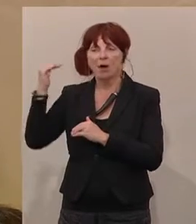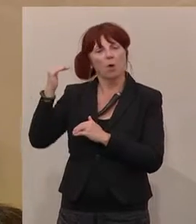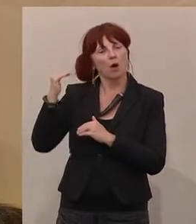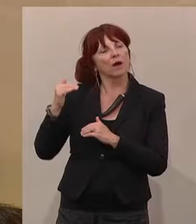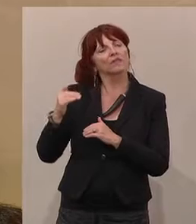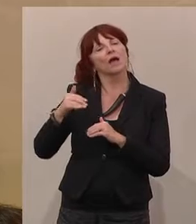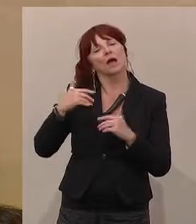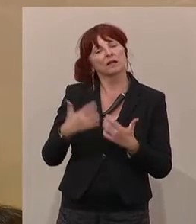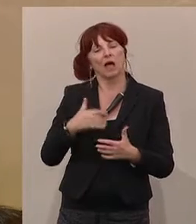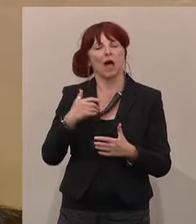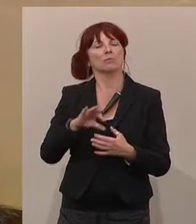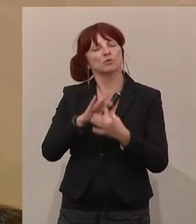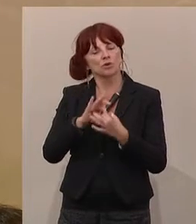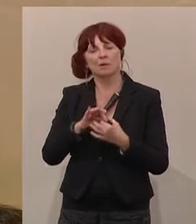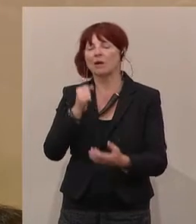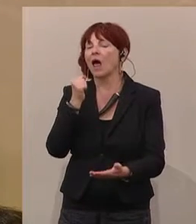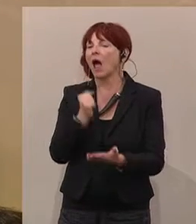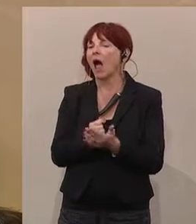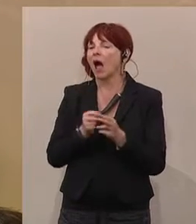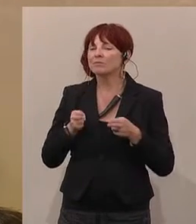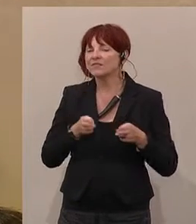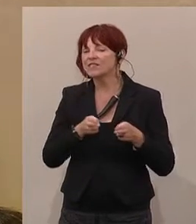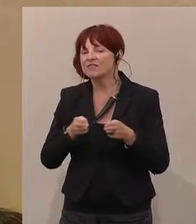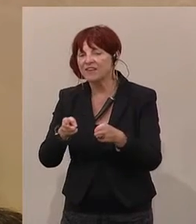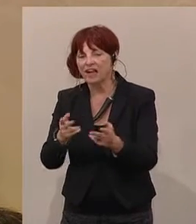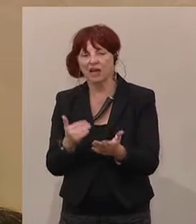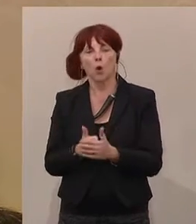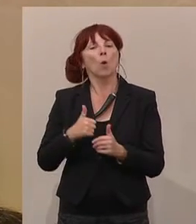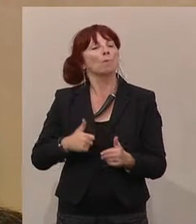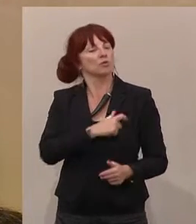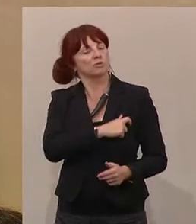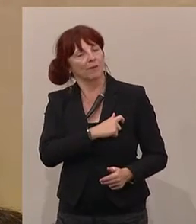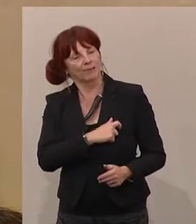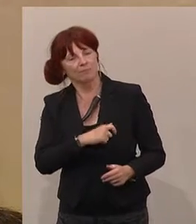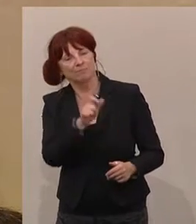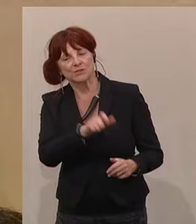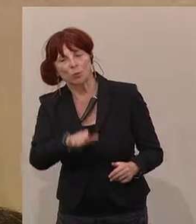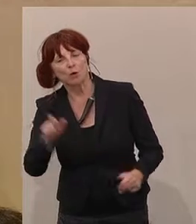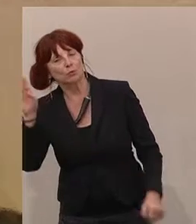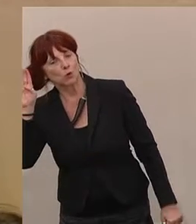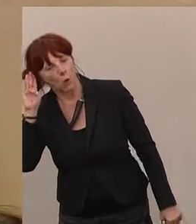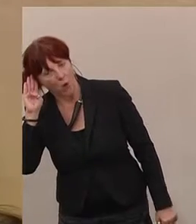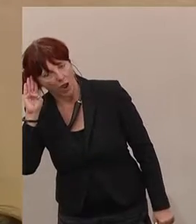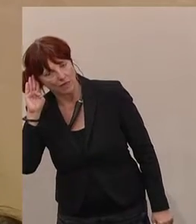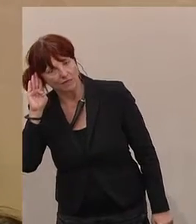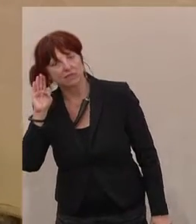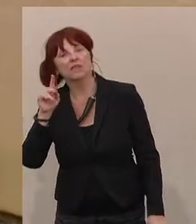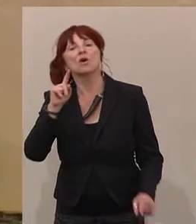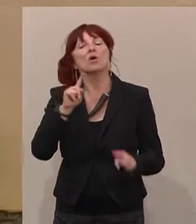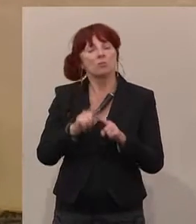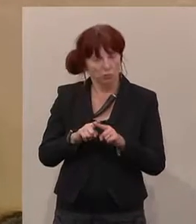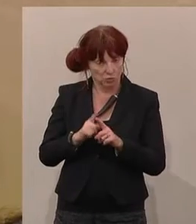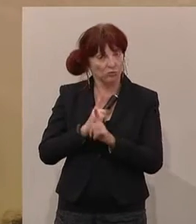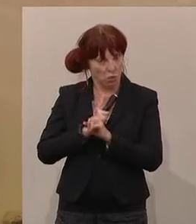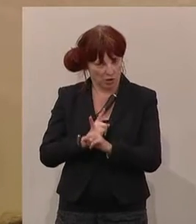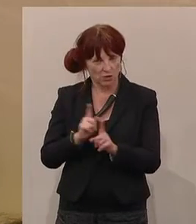der Amtswegigkeit, der materiellen Wahrheit und der Wahrung des Parteiensgehör, dem auch entsprechend nachzukommen. Und in diesem Sinne sind